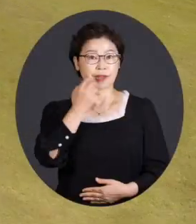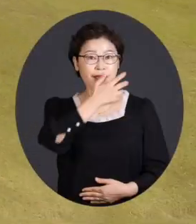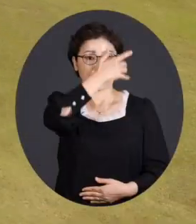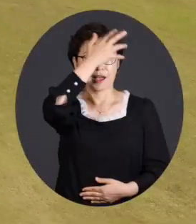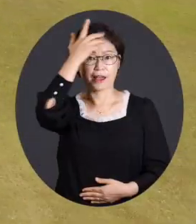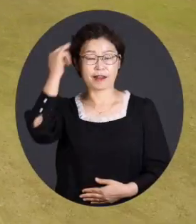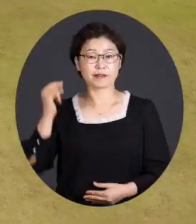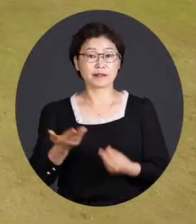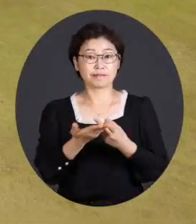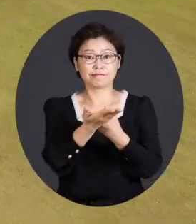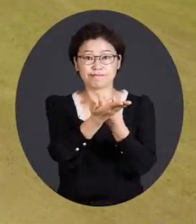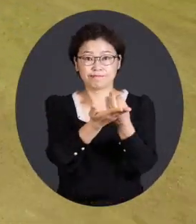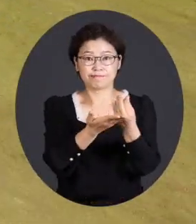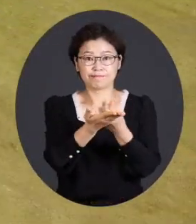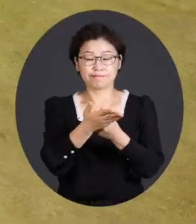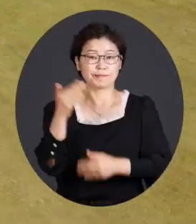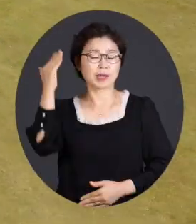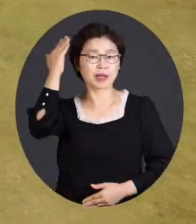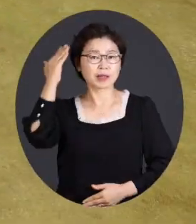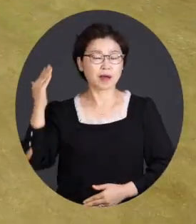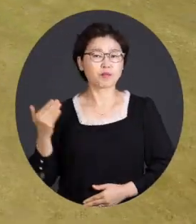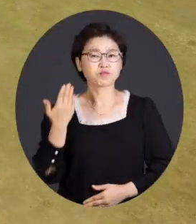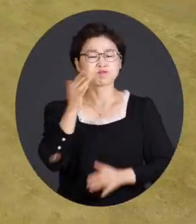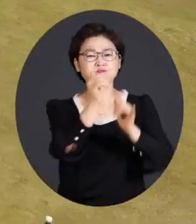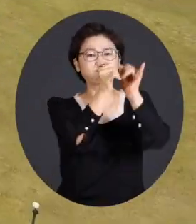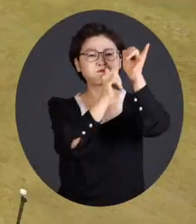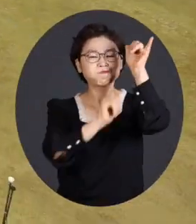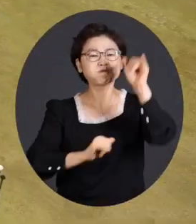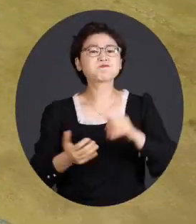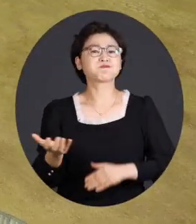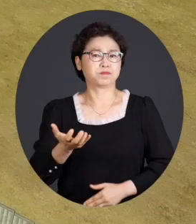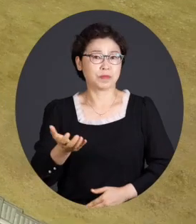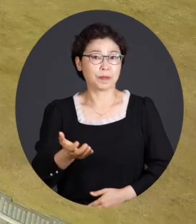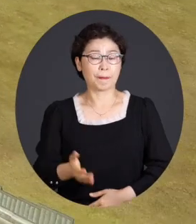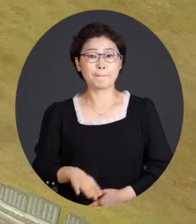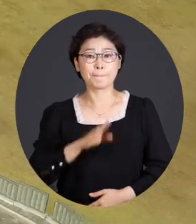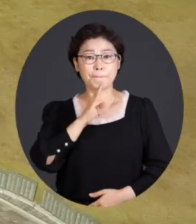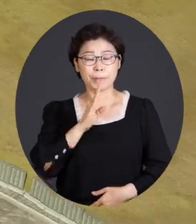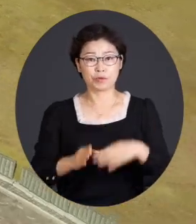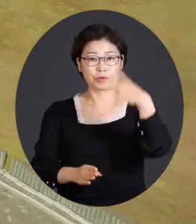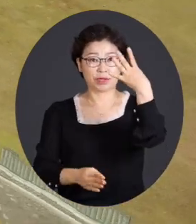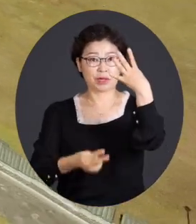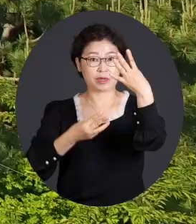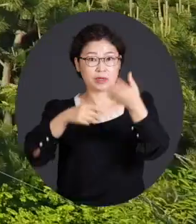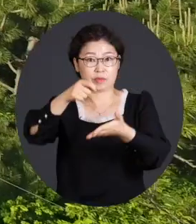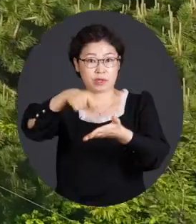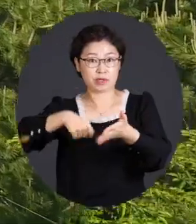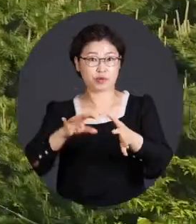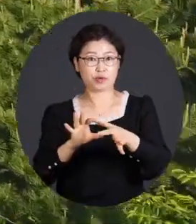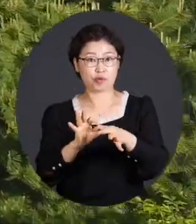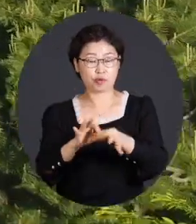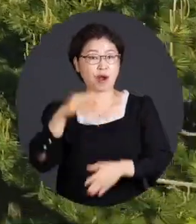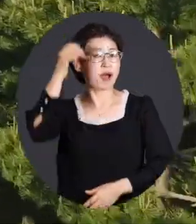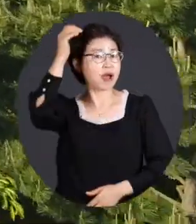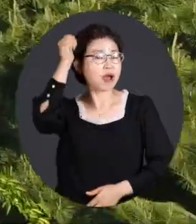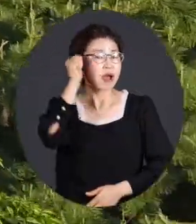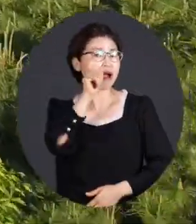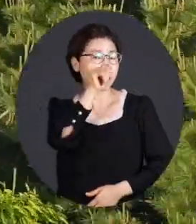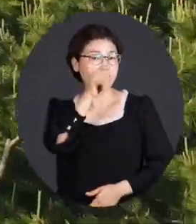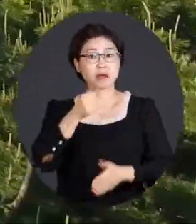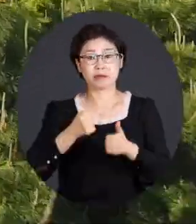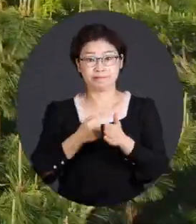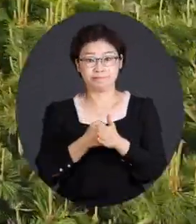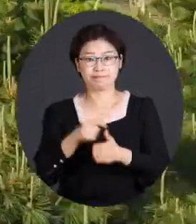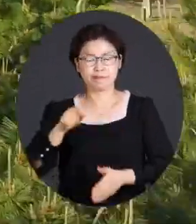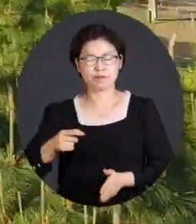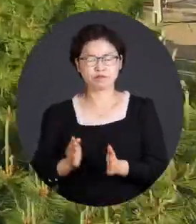아름다운 제주섬에는 대한민국 현대사의 아픈 역사, 바로 4.3의 기록과 기억이 남아있기에